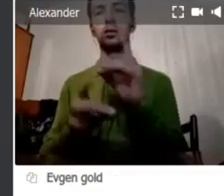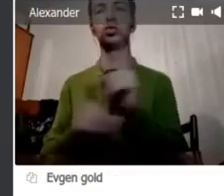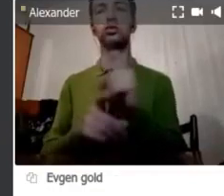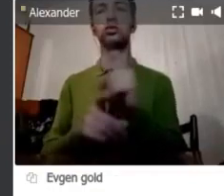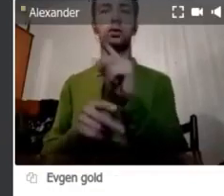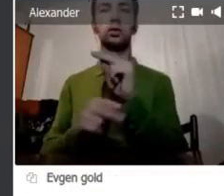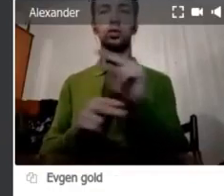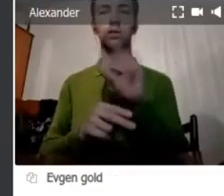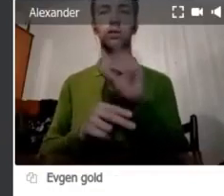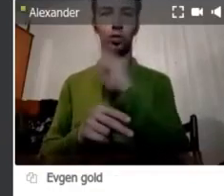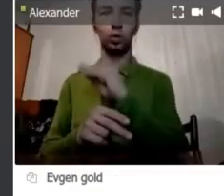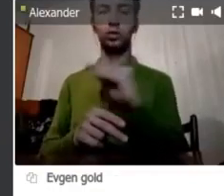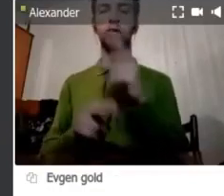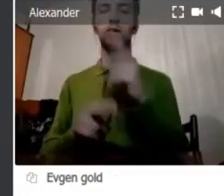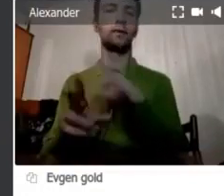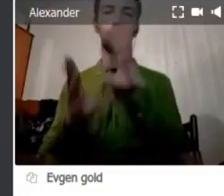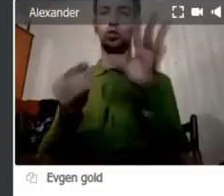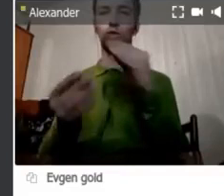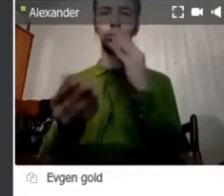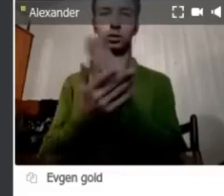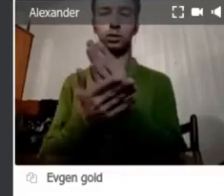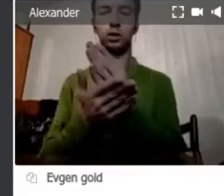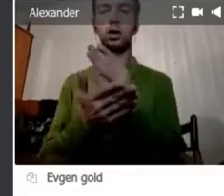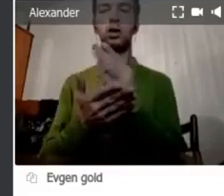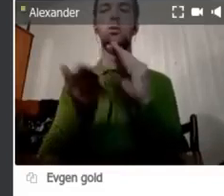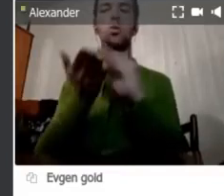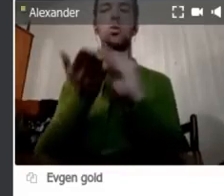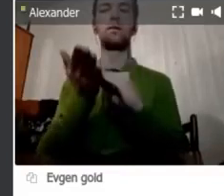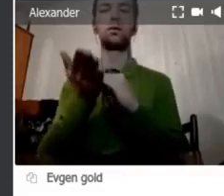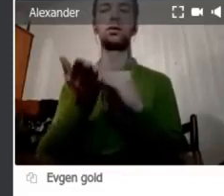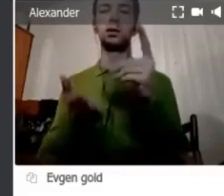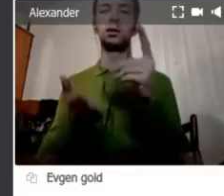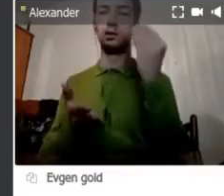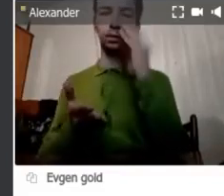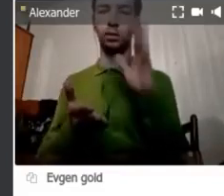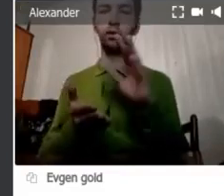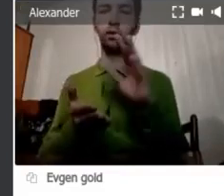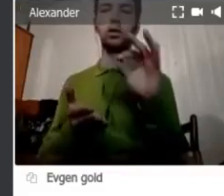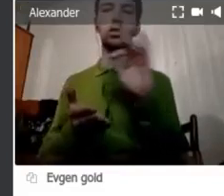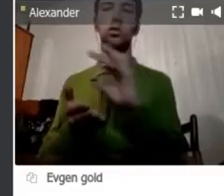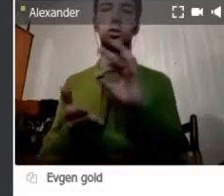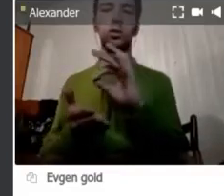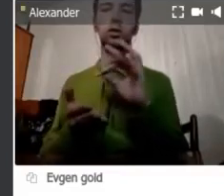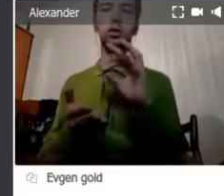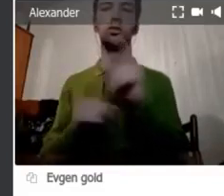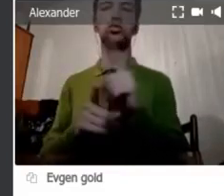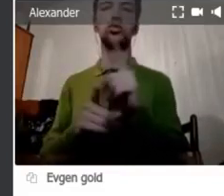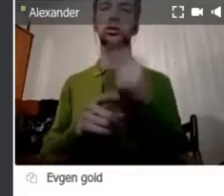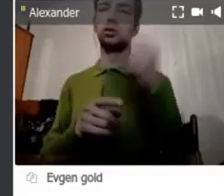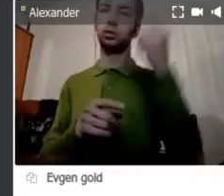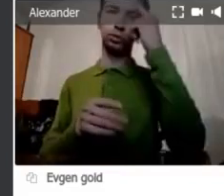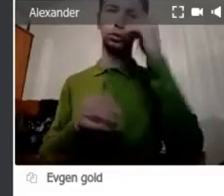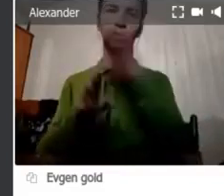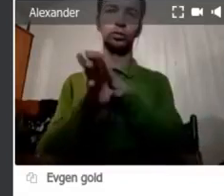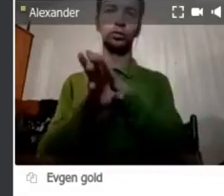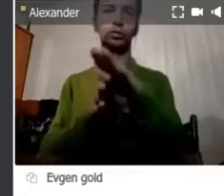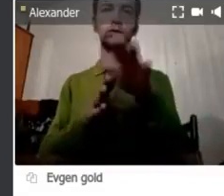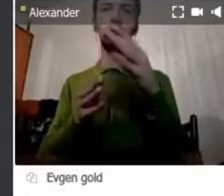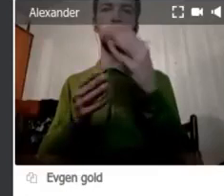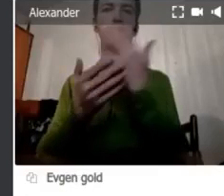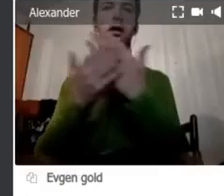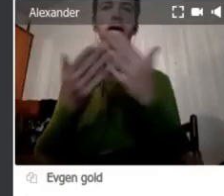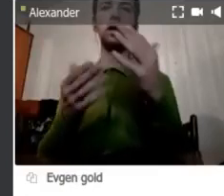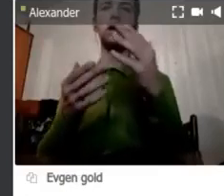То есть не забивайте голову там огромным количеством обучения, у вас будет каша в голове. То есть берите обучение, допустим, у меня есть